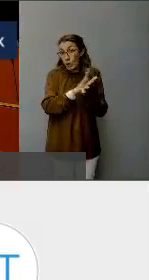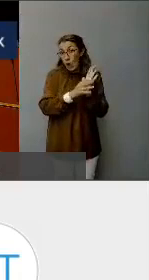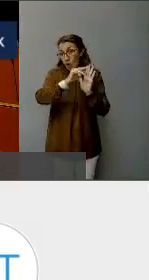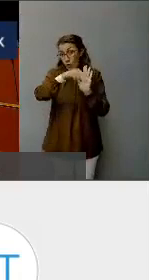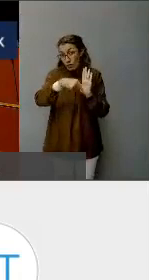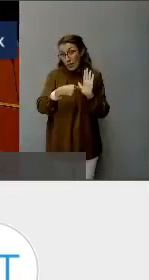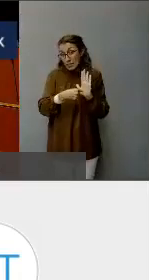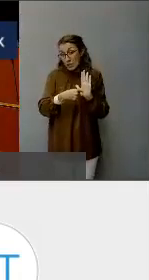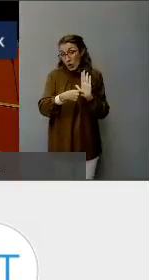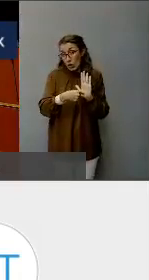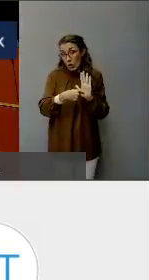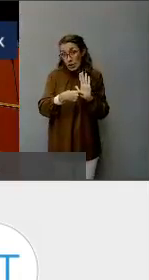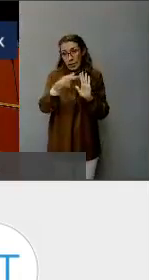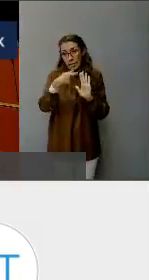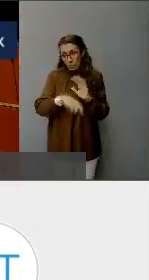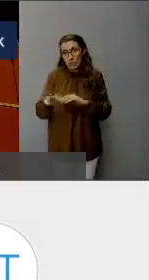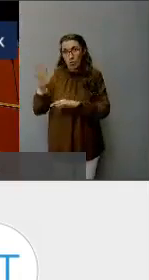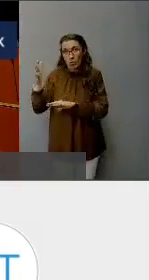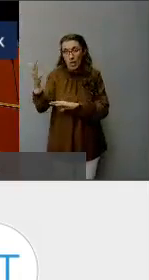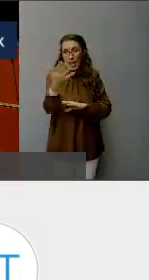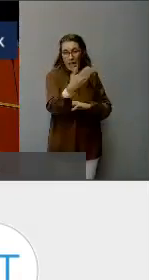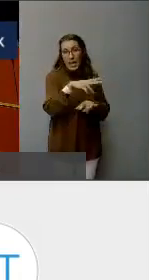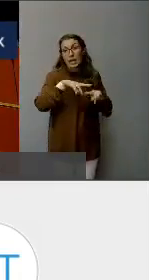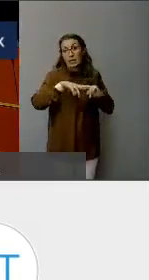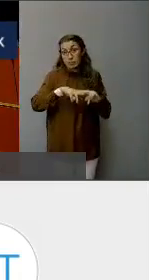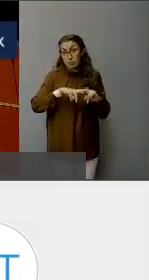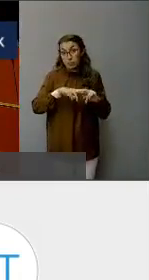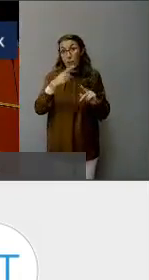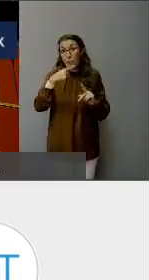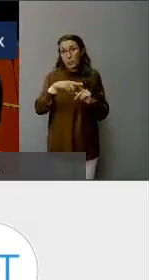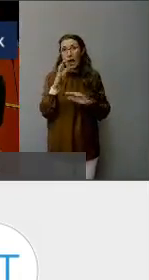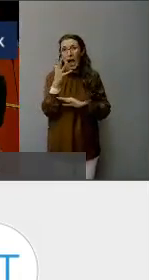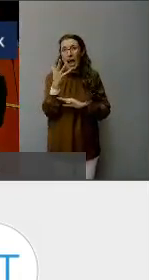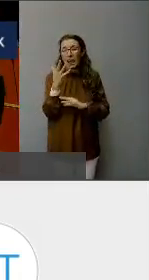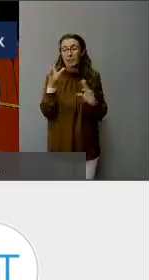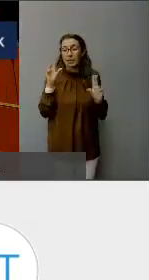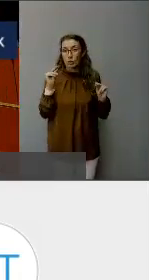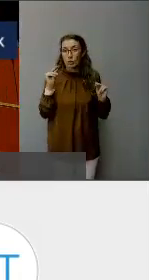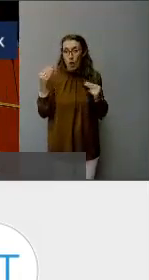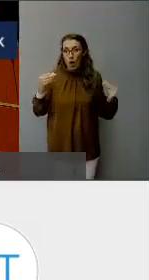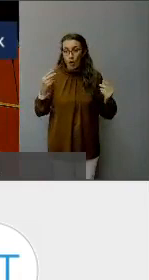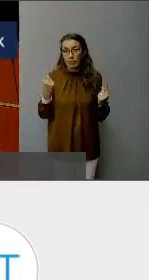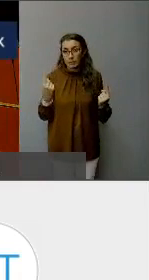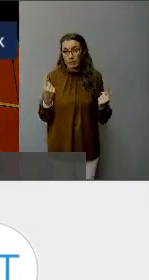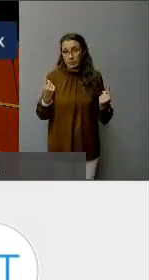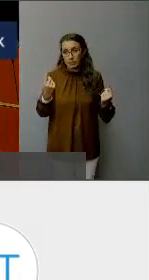mantenimento del verde a messa a dimora di nuovi alberi l'emendamento numero 15